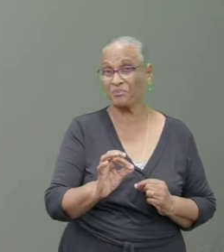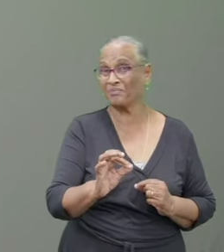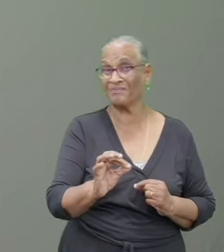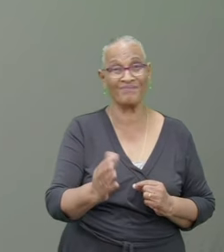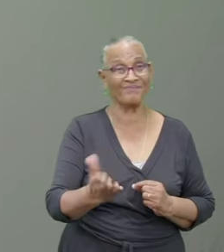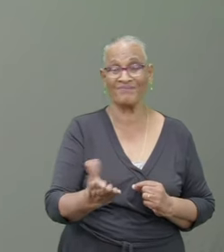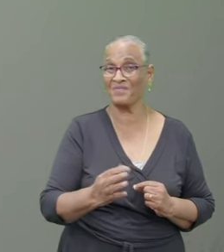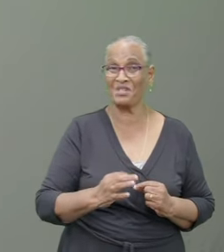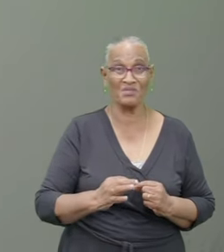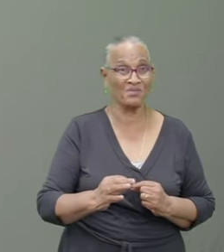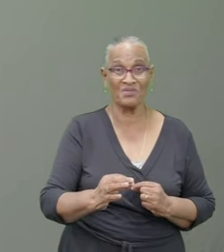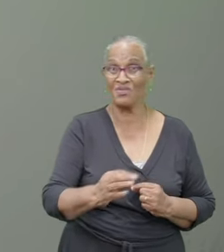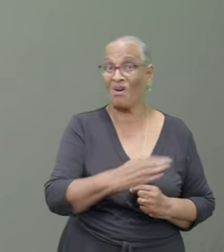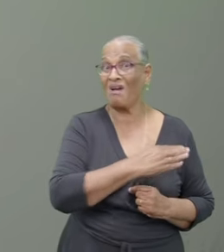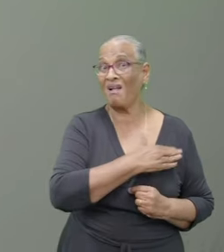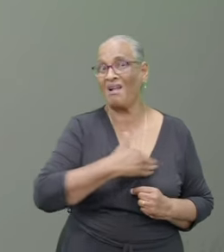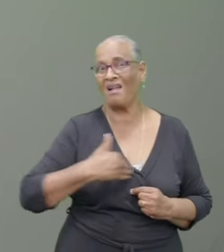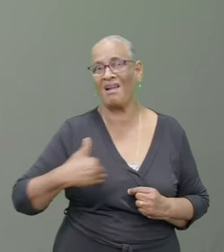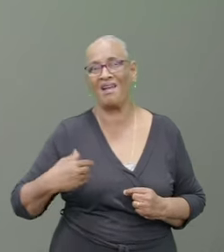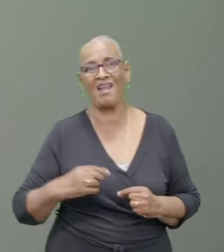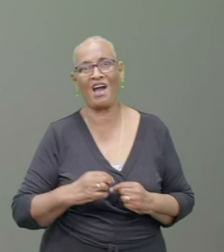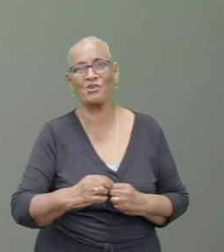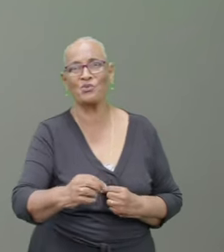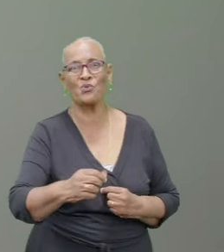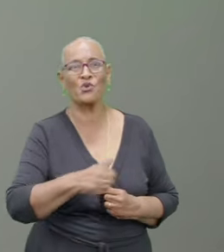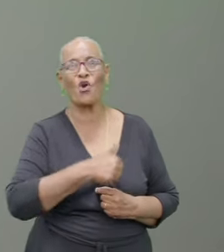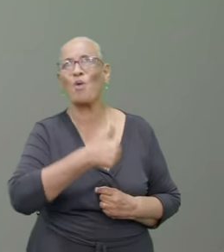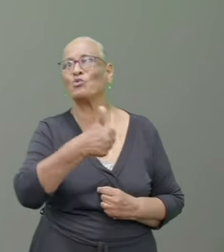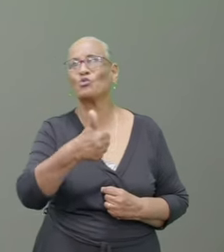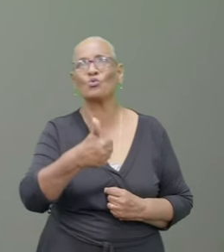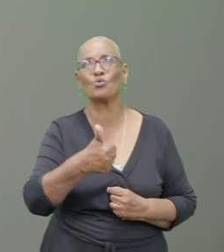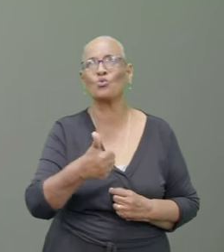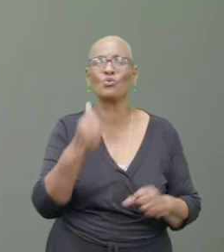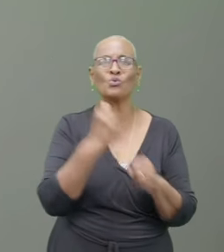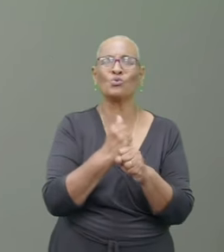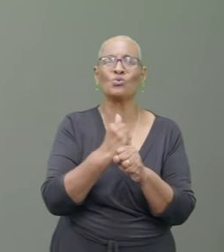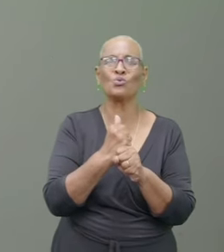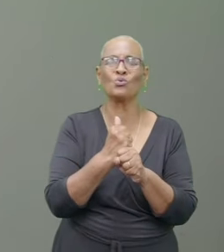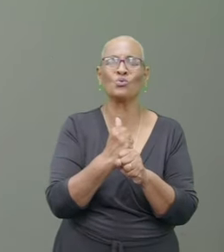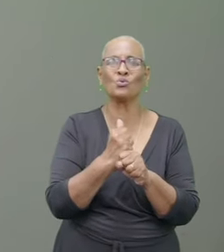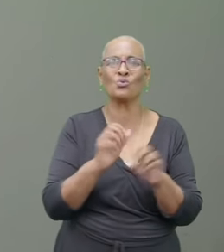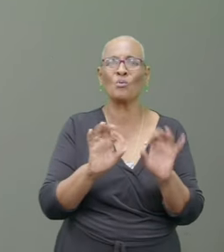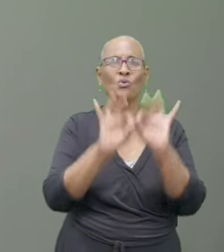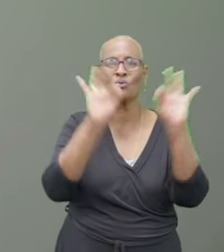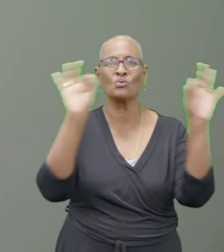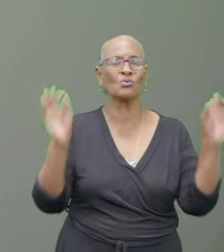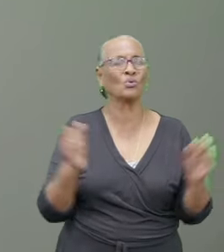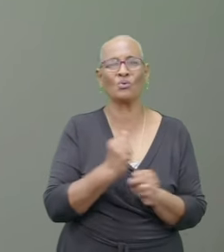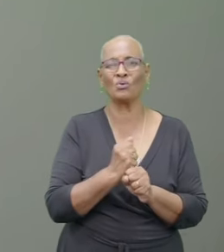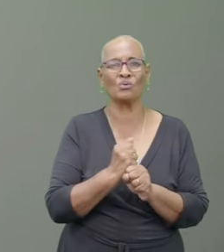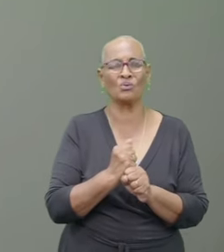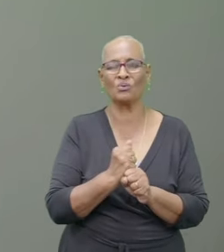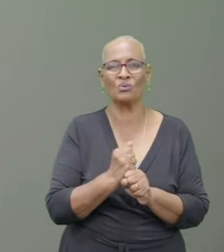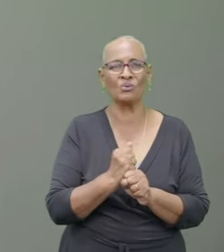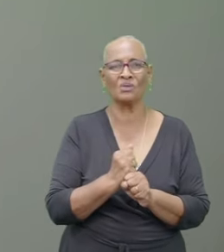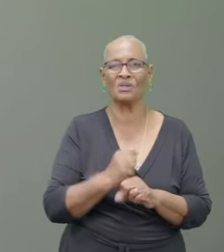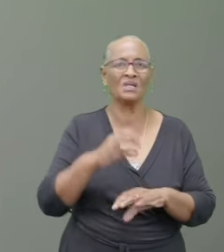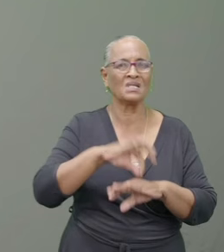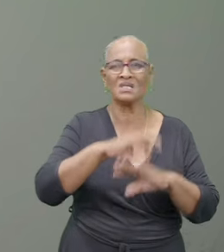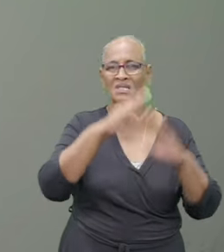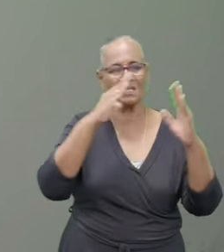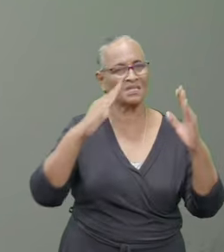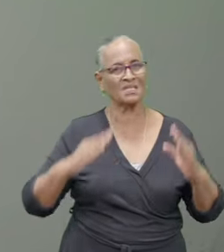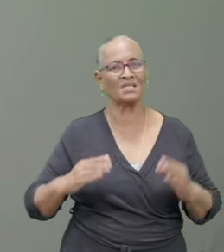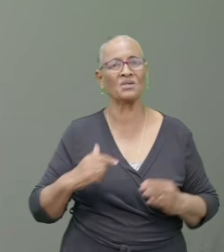even zal gaan duren, maar er zijn wel duidelijke ideeën en ik heb het met de ziekenhuisraad, of althans met de directies van een aantal